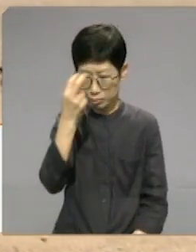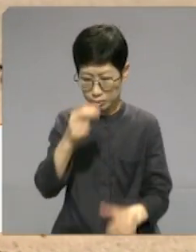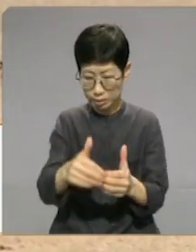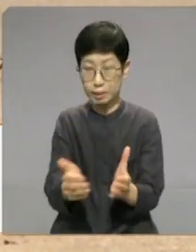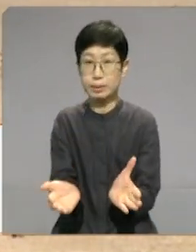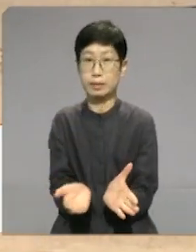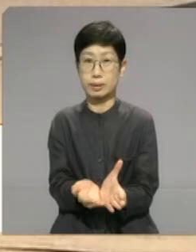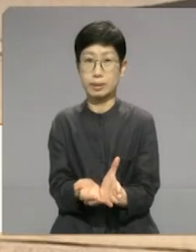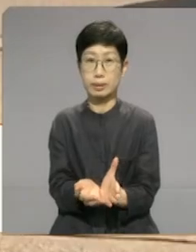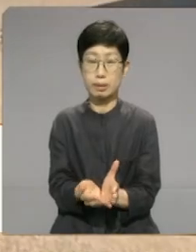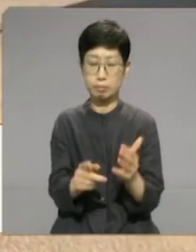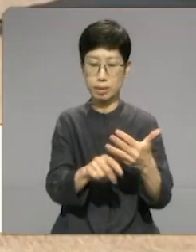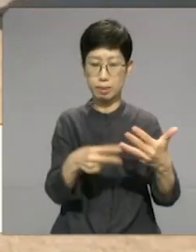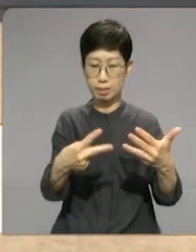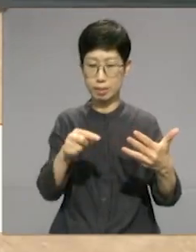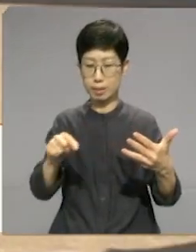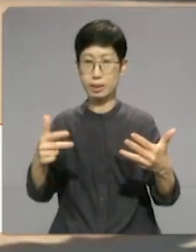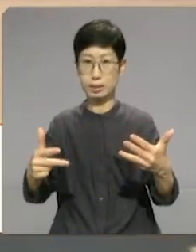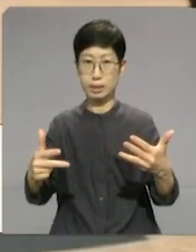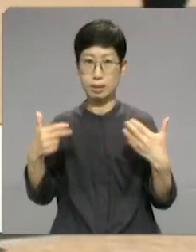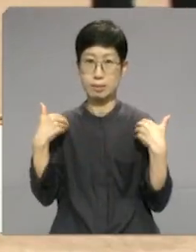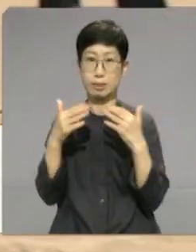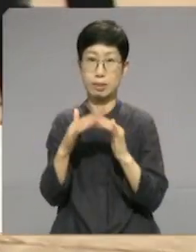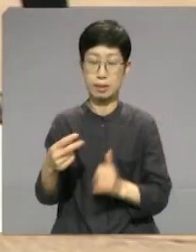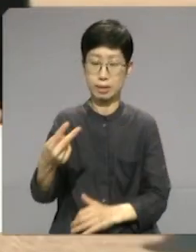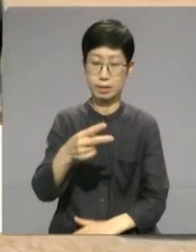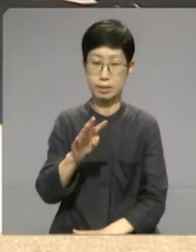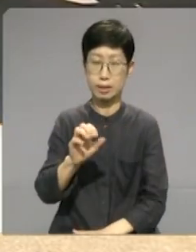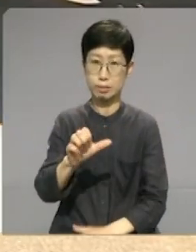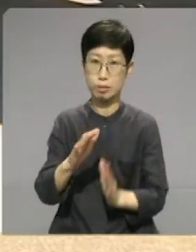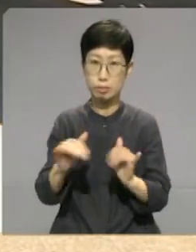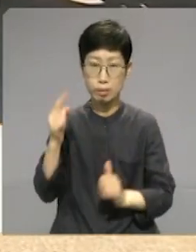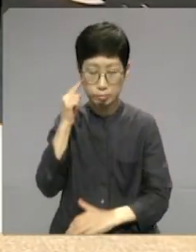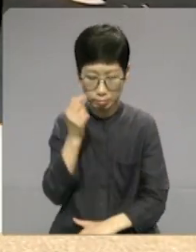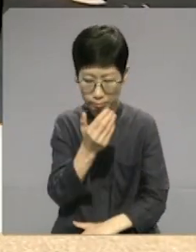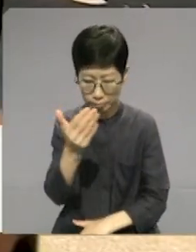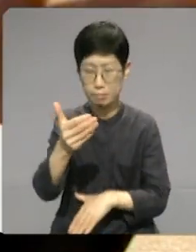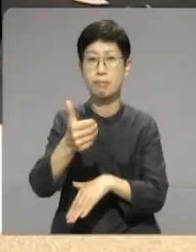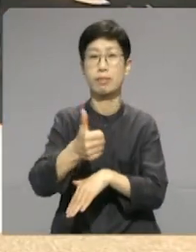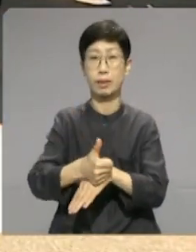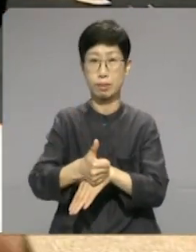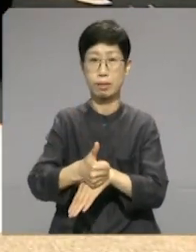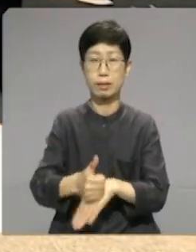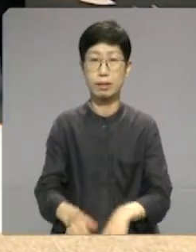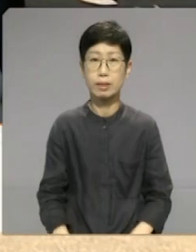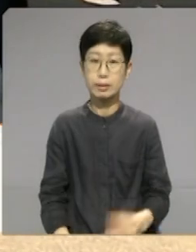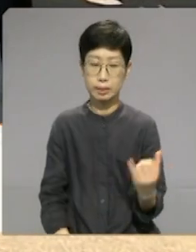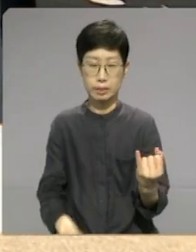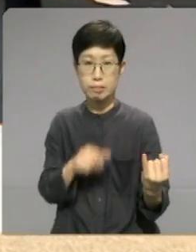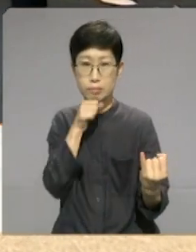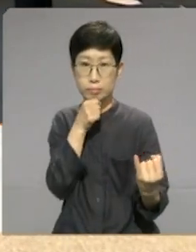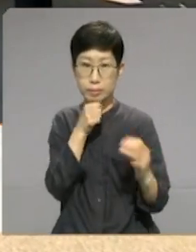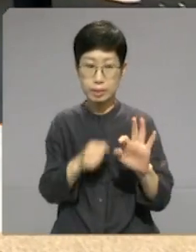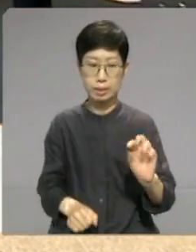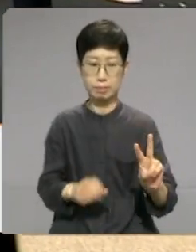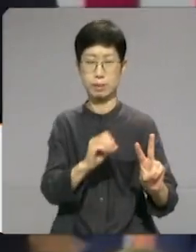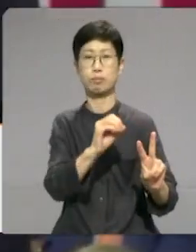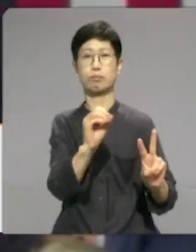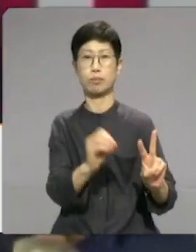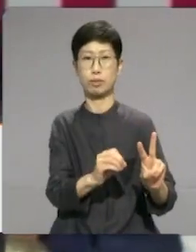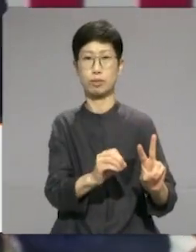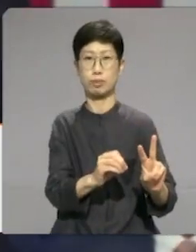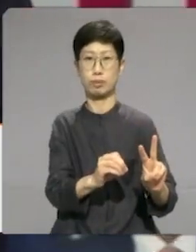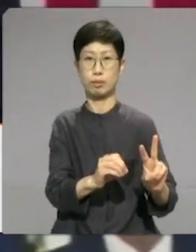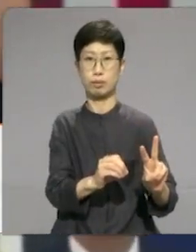여론조사기관 입소스가 지난 2일에서 7일 미국 성인 2,045명을 상대로 조사한 결과 해리스는 42%의